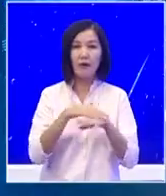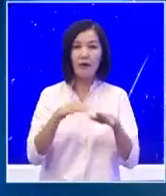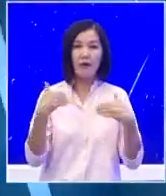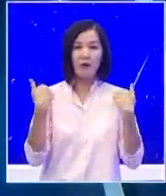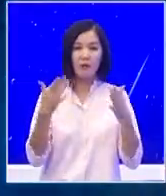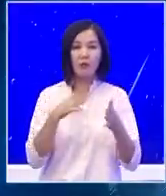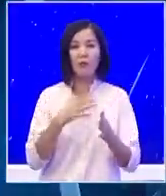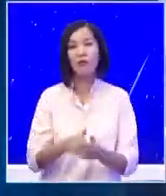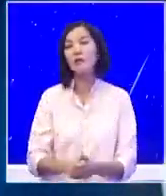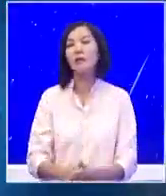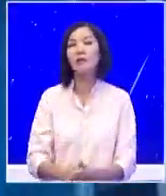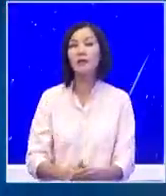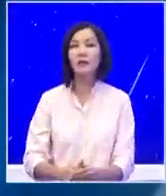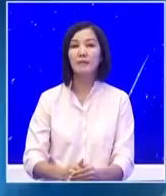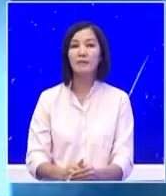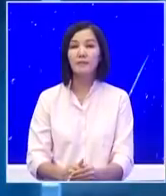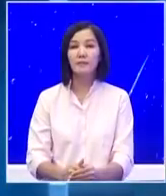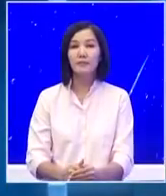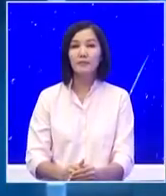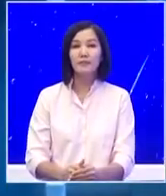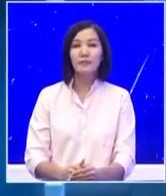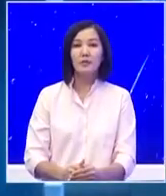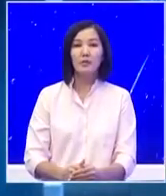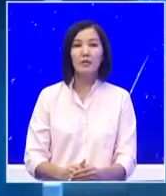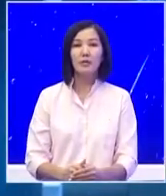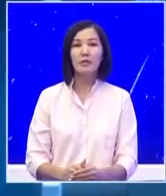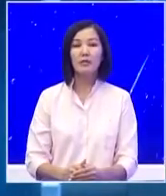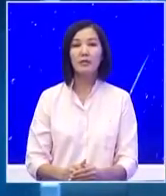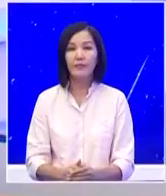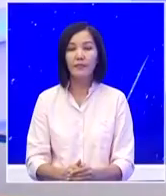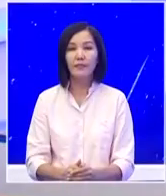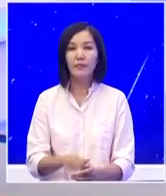Әмина Құдайберген, Жайық Құрманбаев, Жетісу арнасы, Текелі қаласынан.